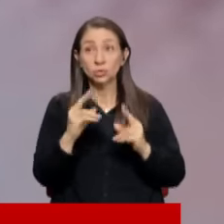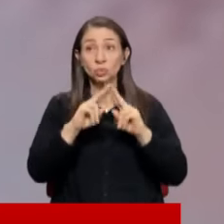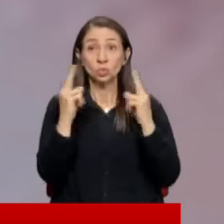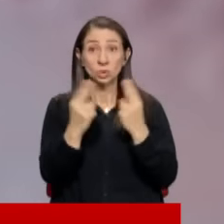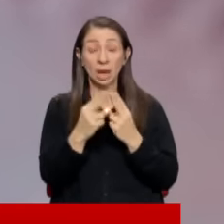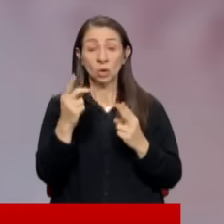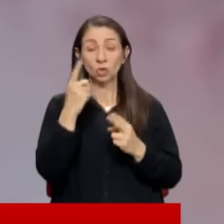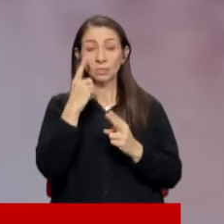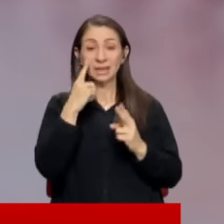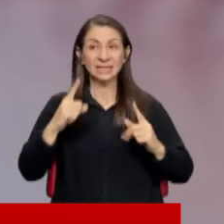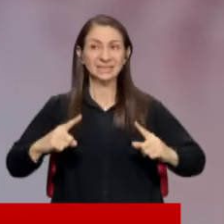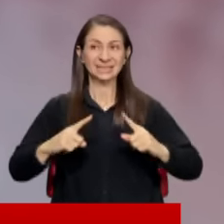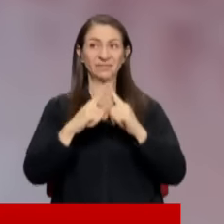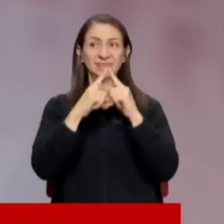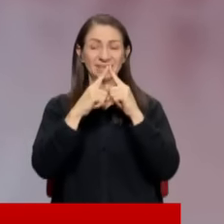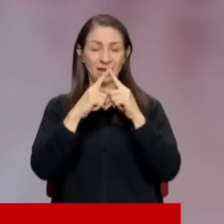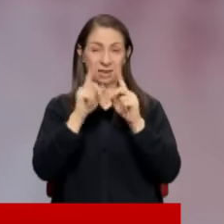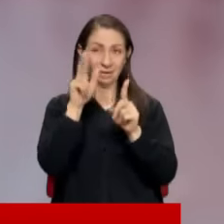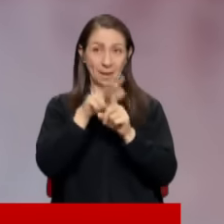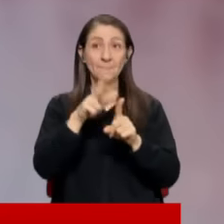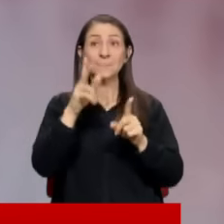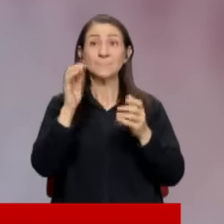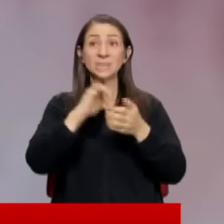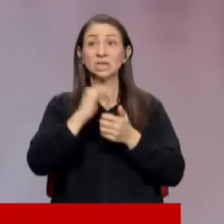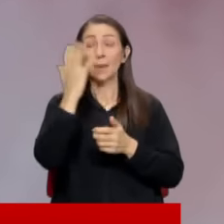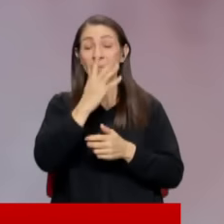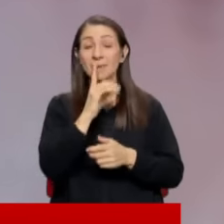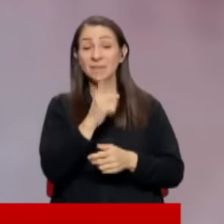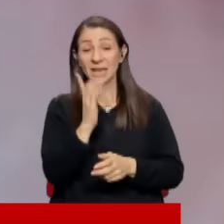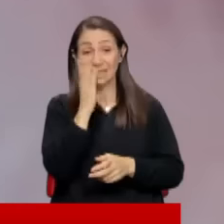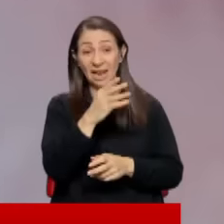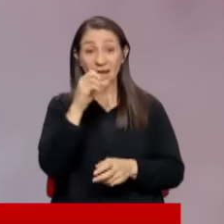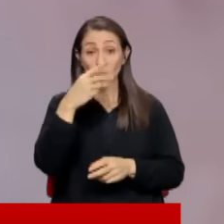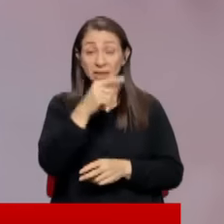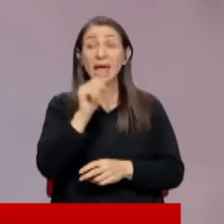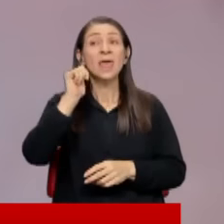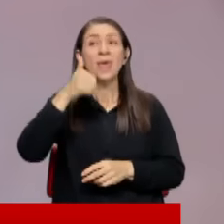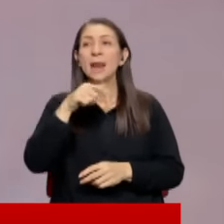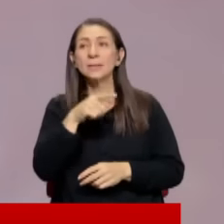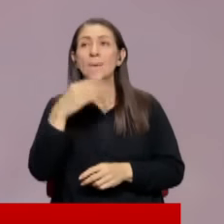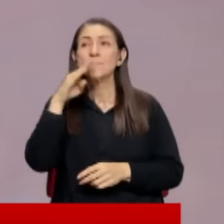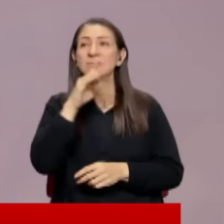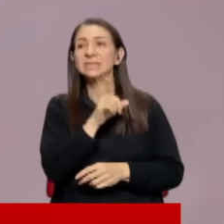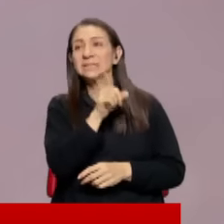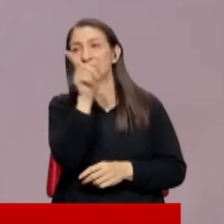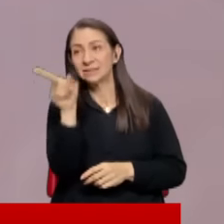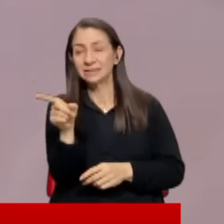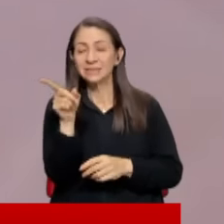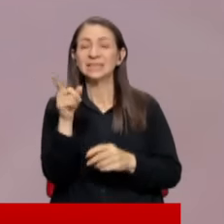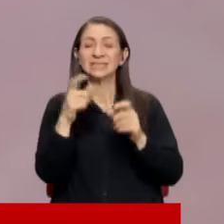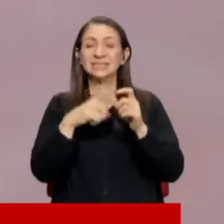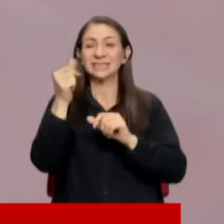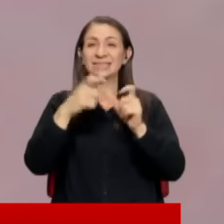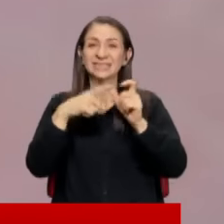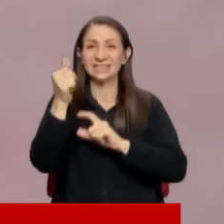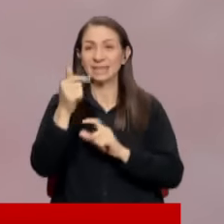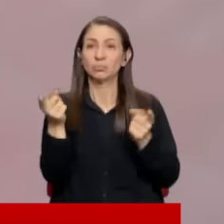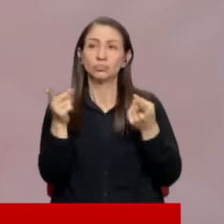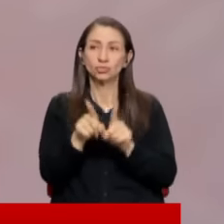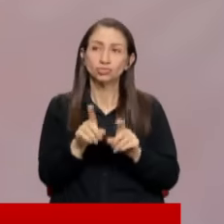Dünya Hükümetler Zirvesi'ne katılmak üzere Birleşik Arap Emirlikleri'ne giden Erdoğan, yarın da Mısır'da mevkidaşı Sisi ile